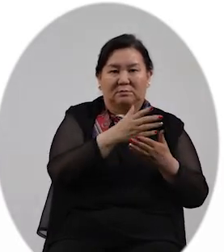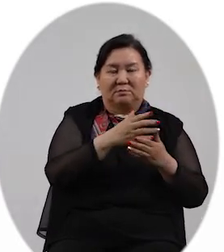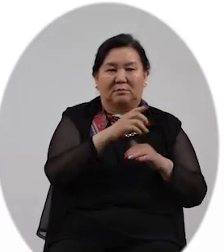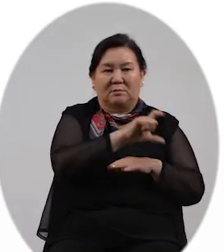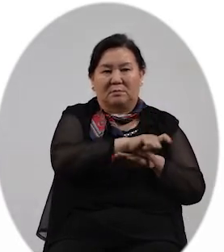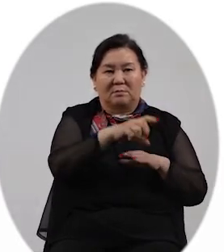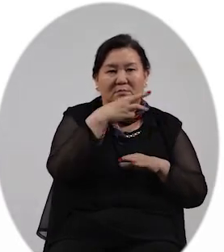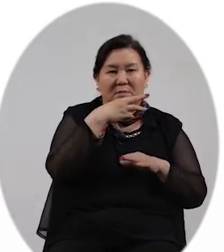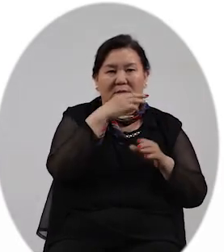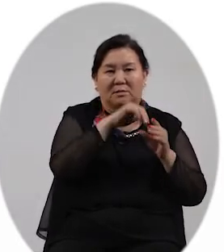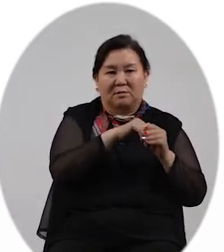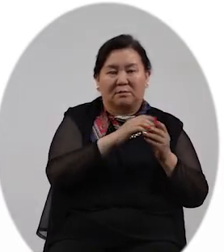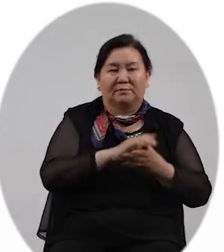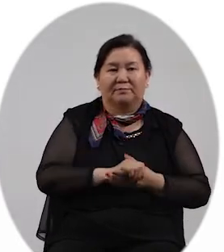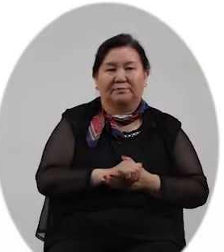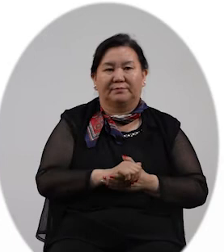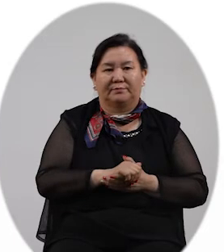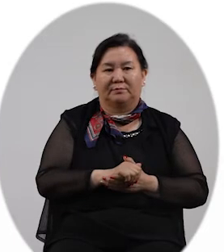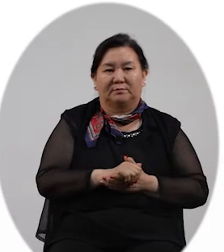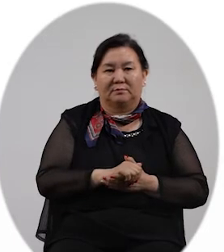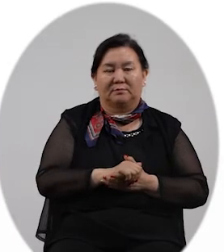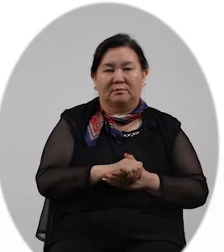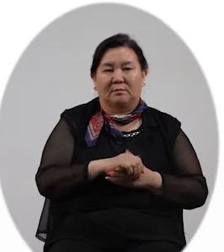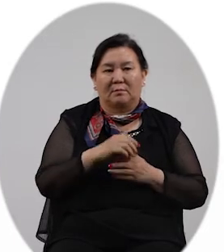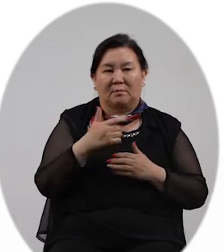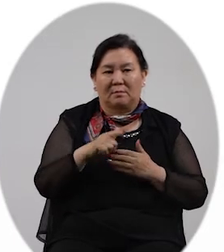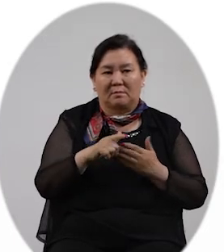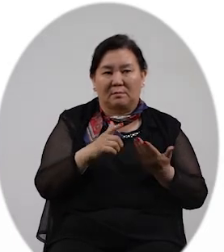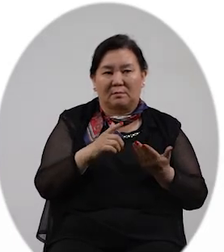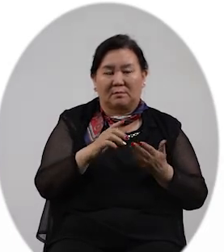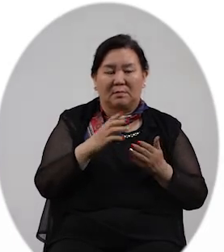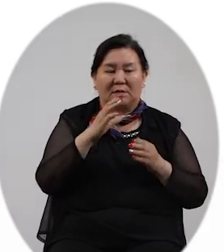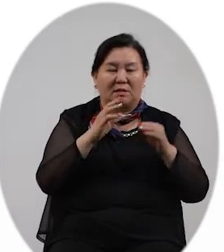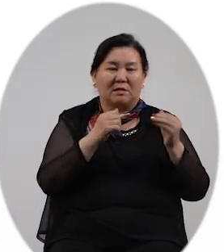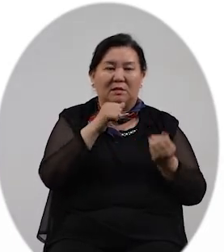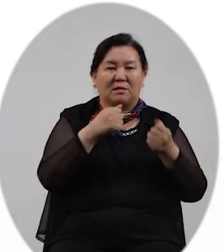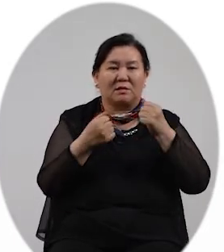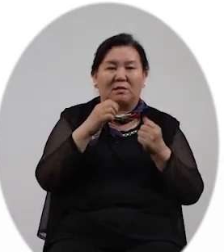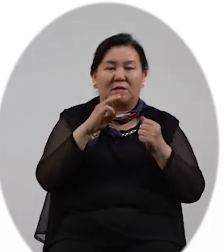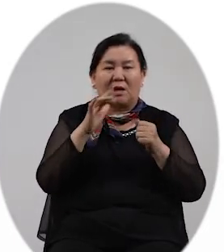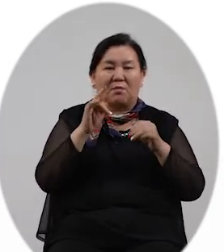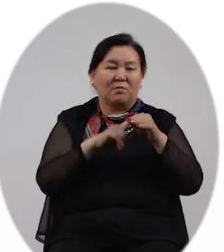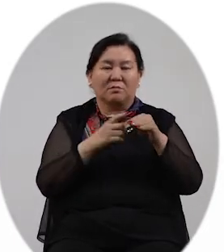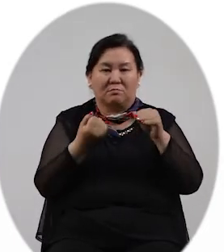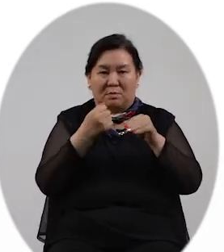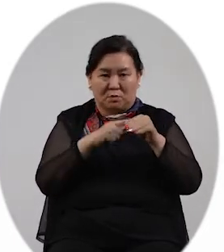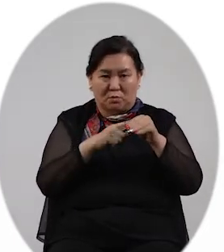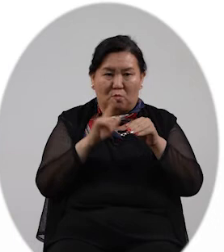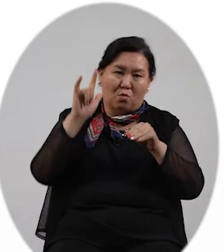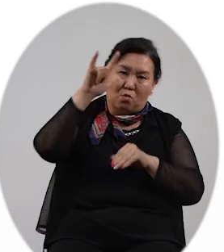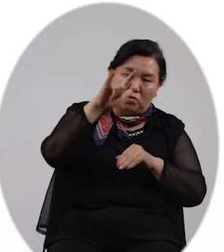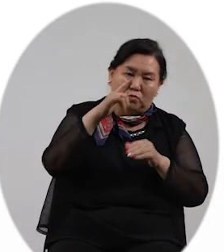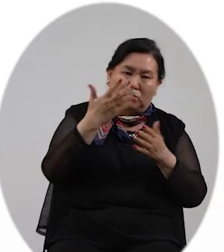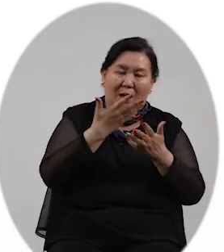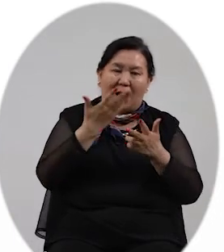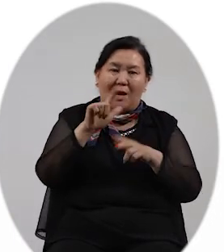импортлогч талын мэдээлэл бол орно гэж ойлгох нь байна. За үүнээс гадна тээвэрлэлтийн одоо хаанаас хаа хүртэл тээвэрлэгдэж байгаа талаарх